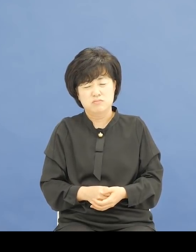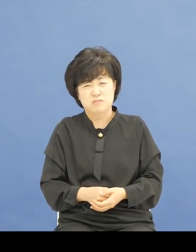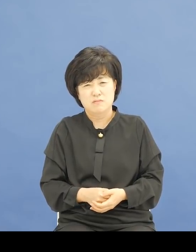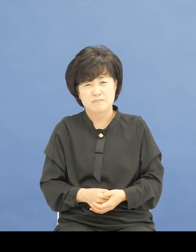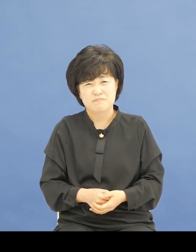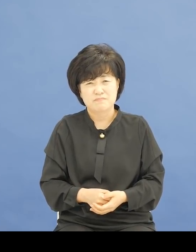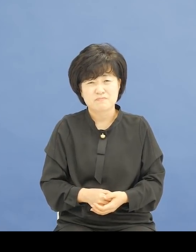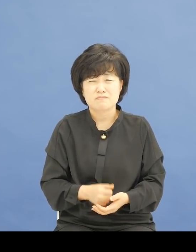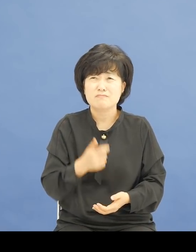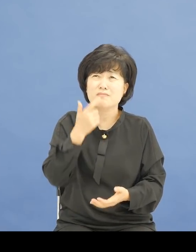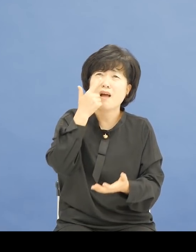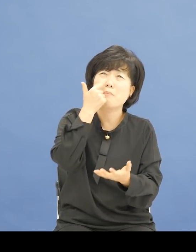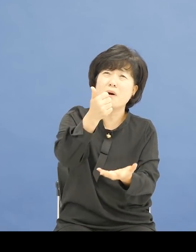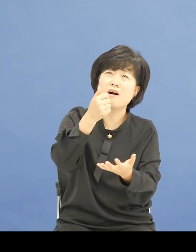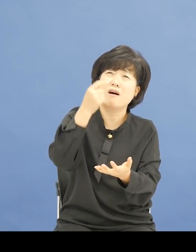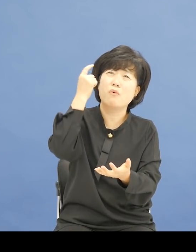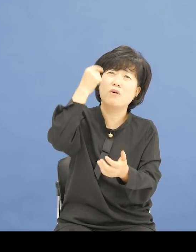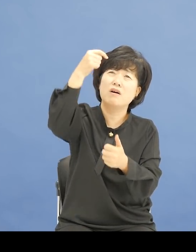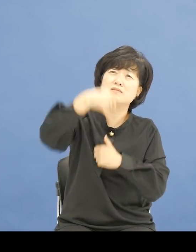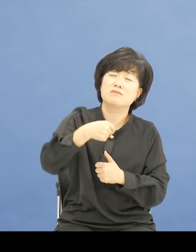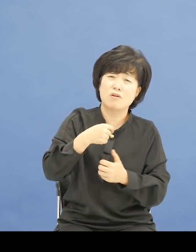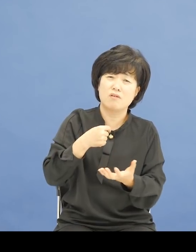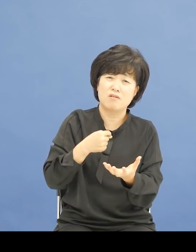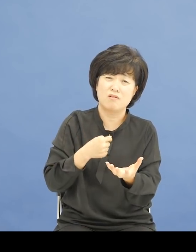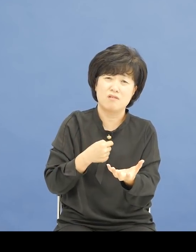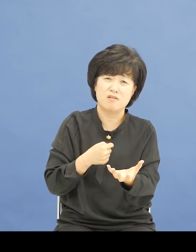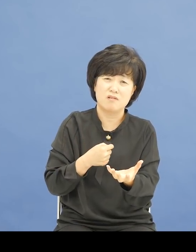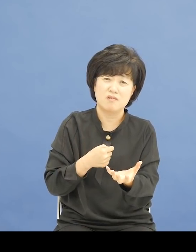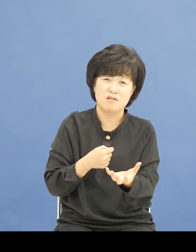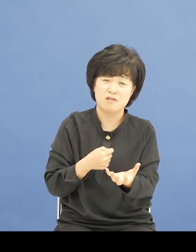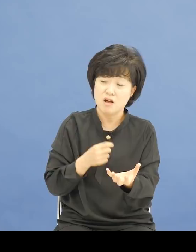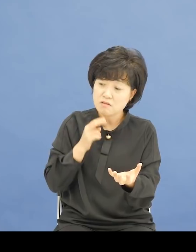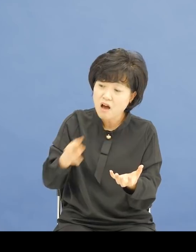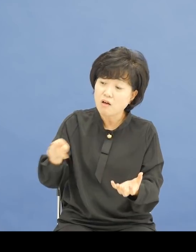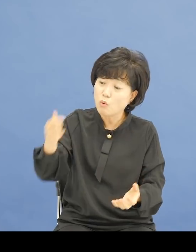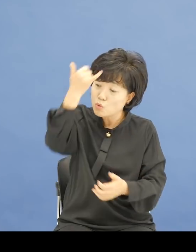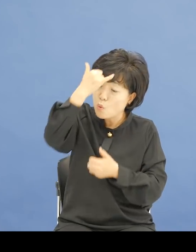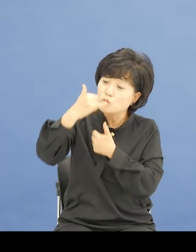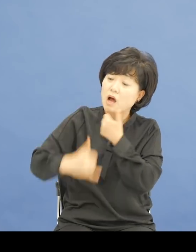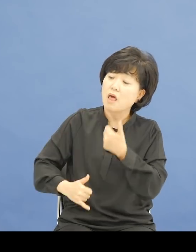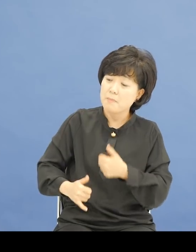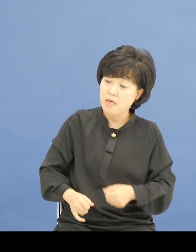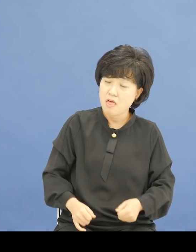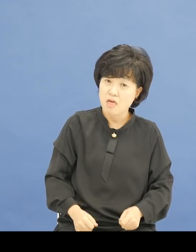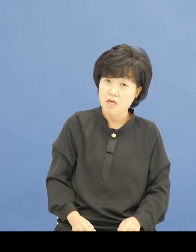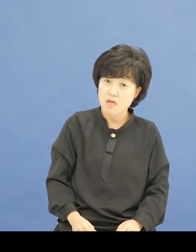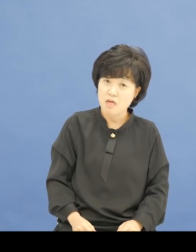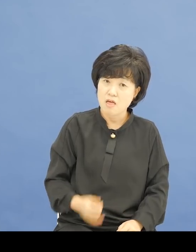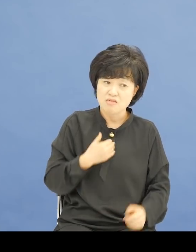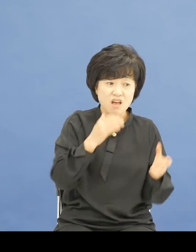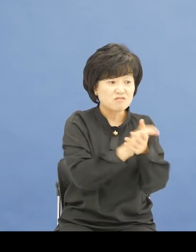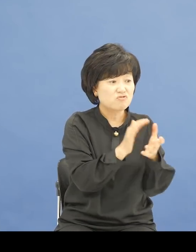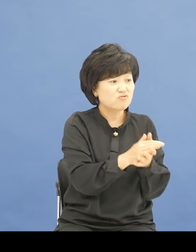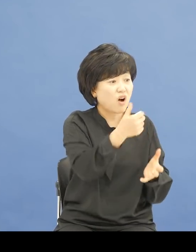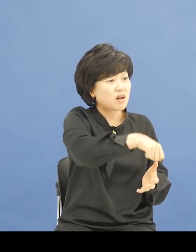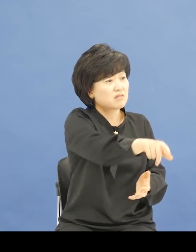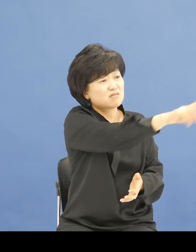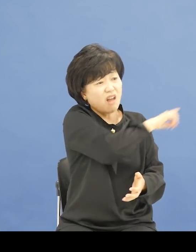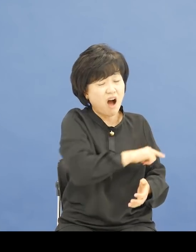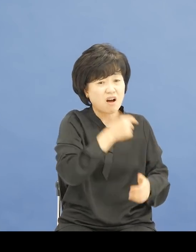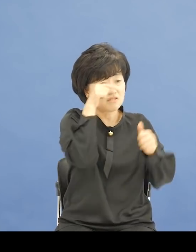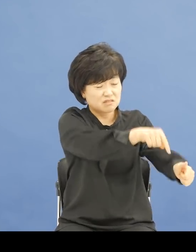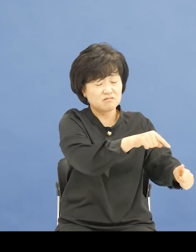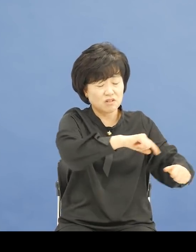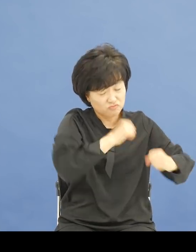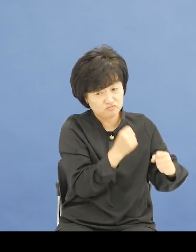이제 아버지한테 아빠 이런 거 왜 시켜라고 물어보니까 네. 아버지가 야 너 효자라면서 내 친구 아들들은 이런 거